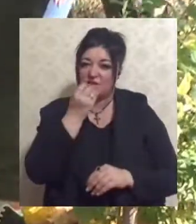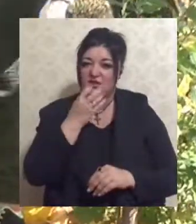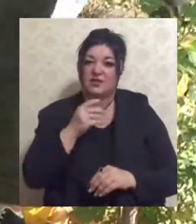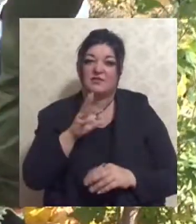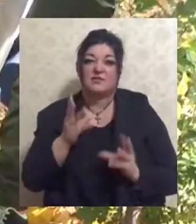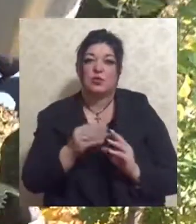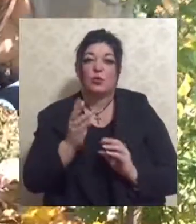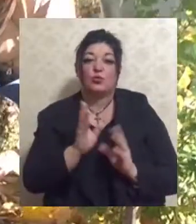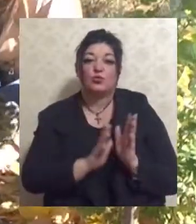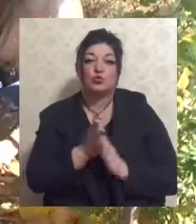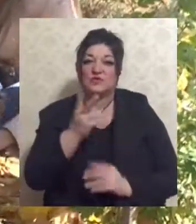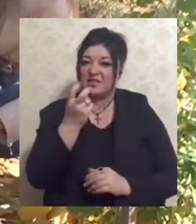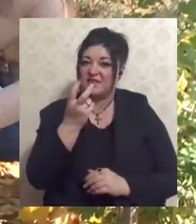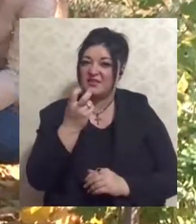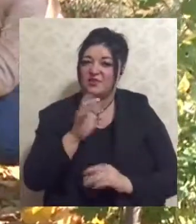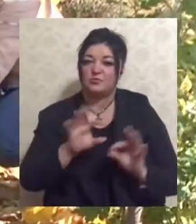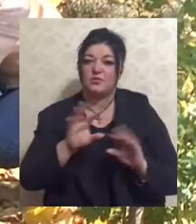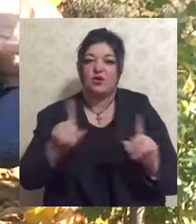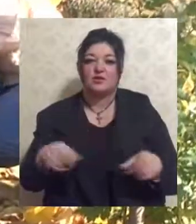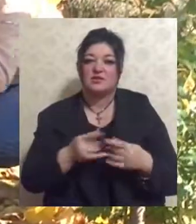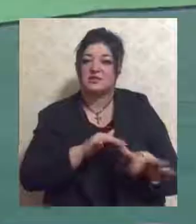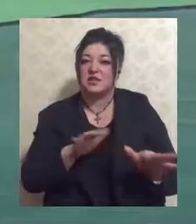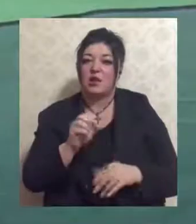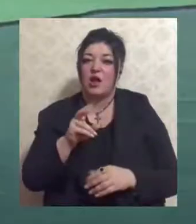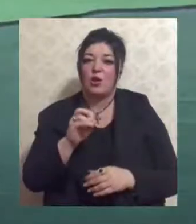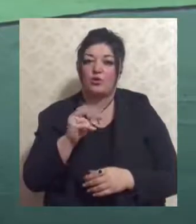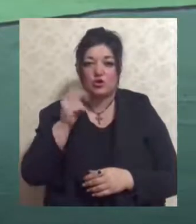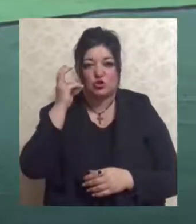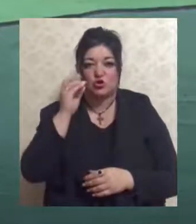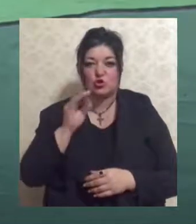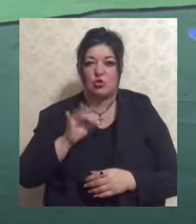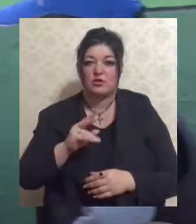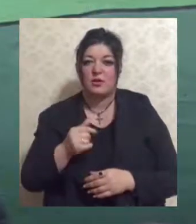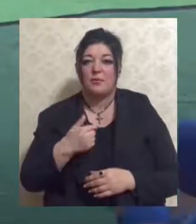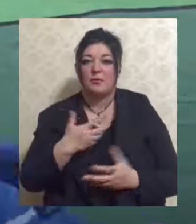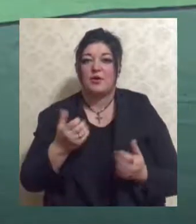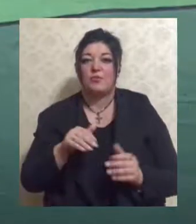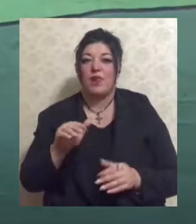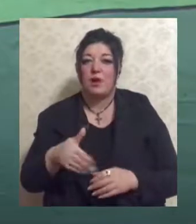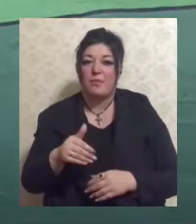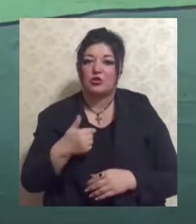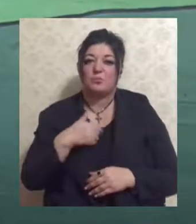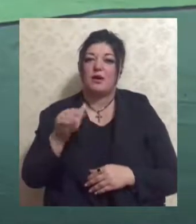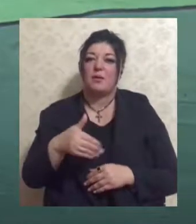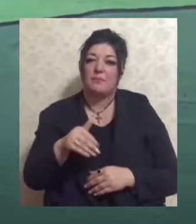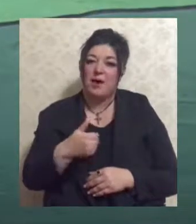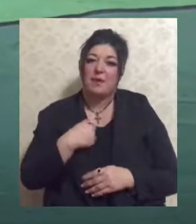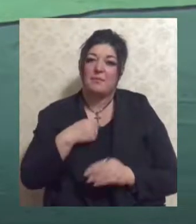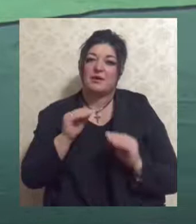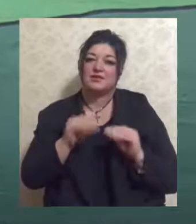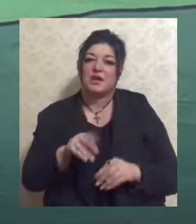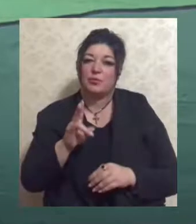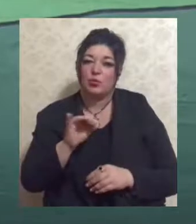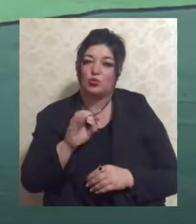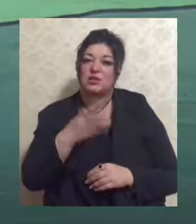200, розповіла організаторка заходу Альона Чорна. Ми беремо лопату, ми копаємо, ми садимо куст, красивий